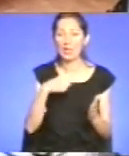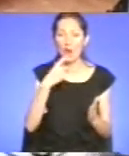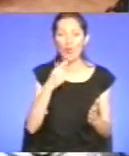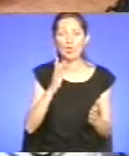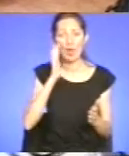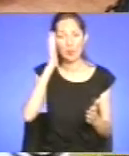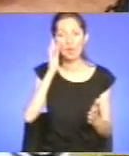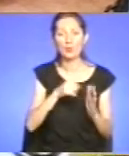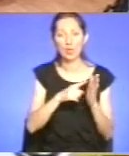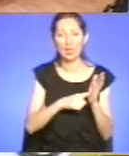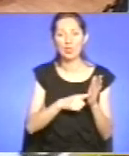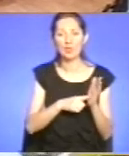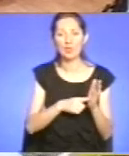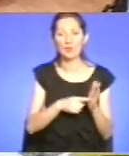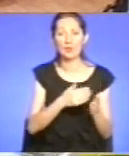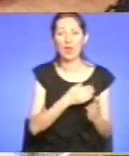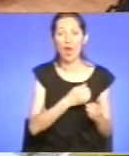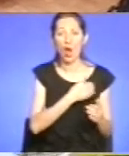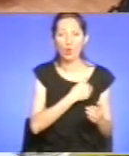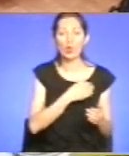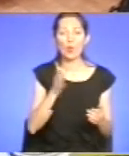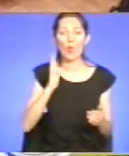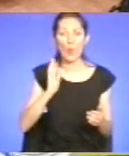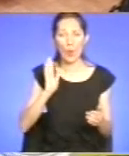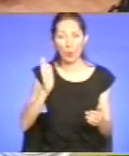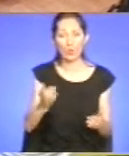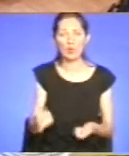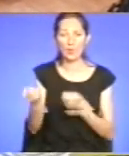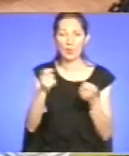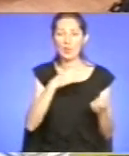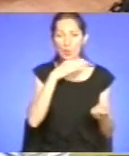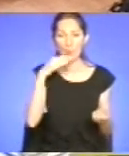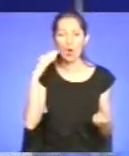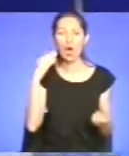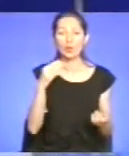майбутнє принесло мені багато приємних сюрпризів. Ще мрію побачити море.